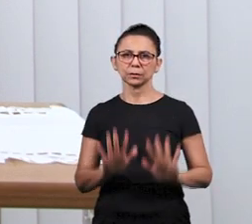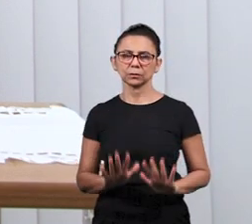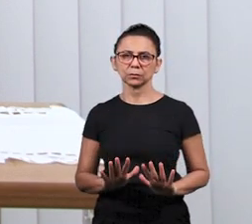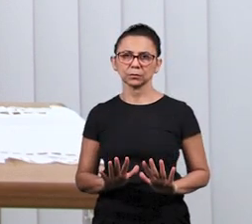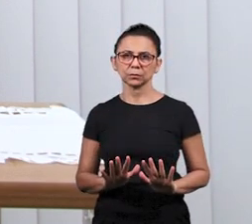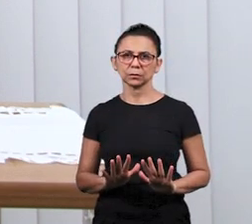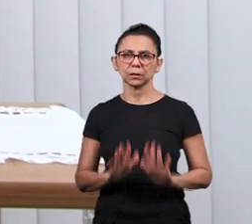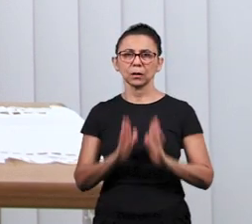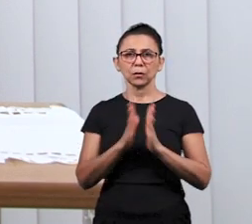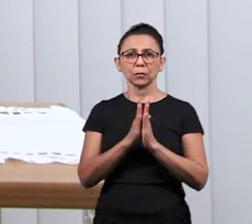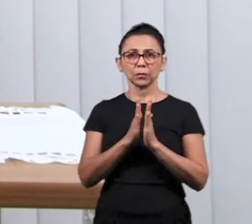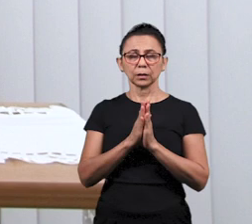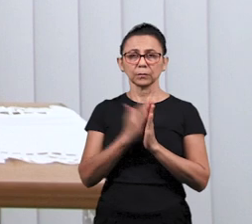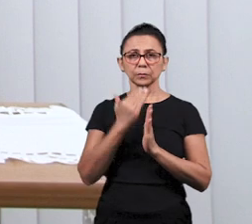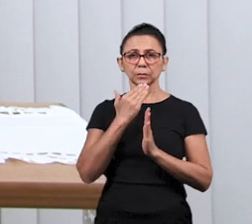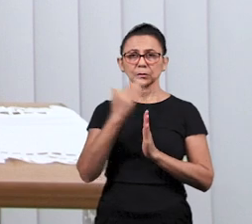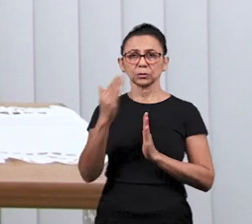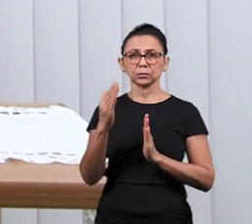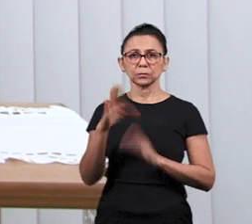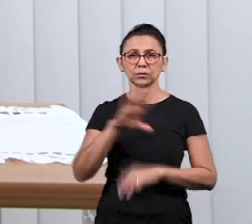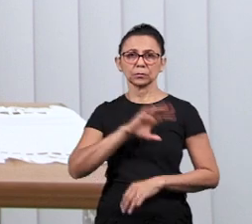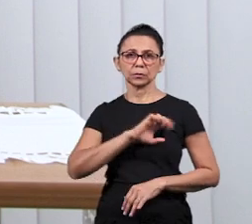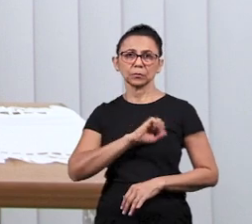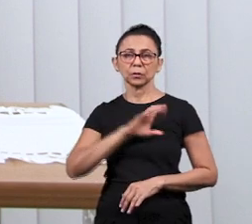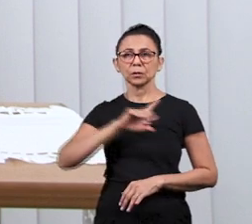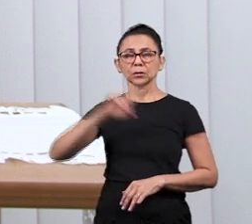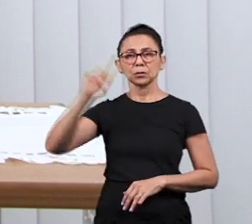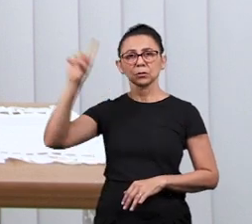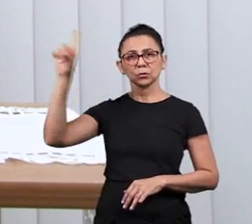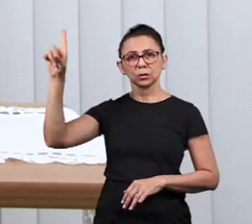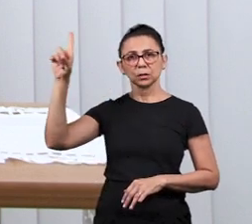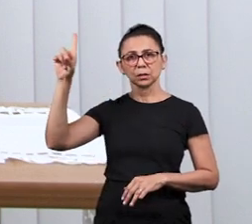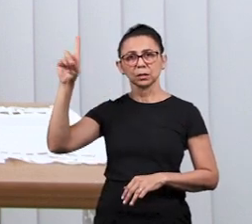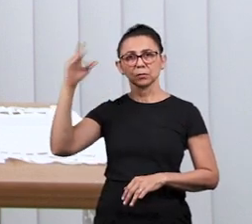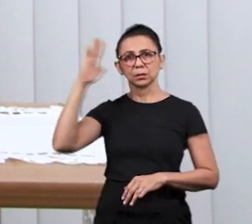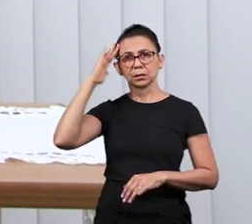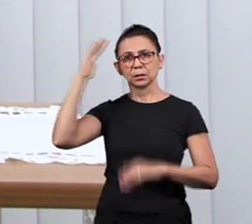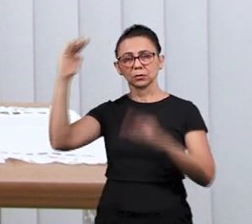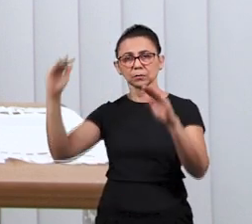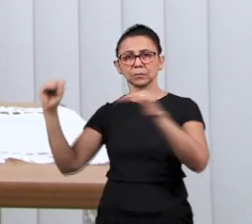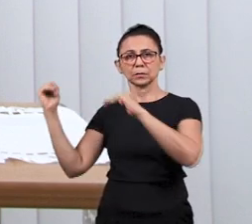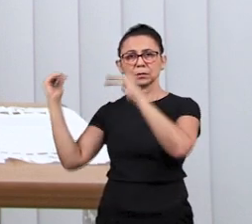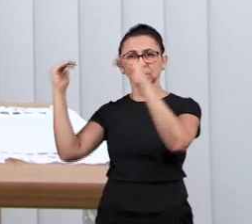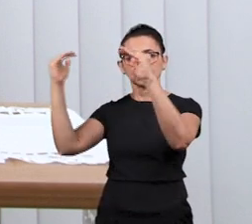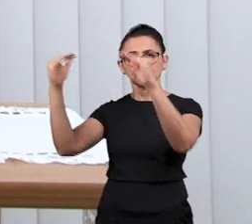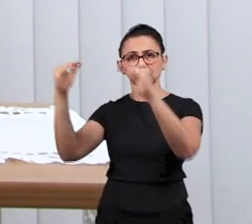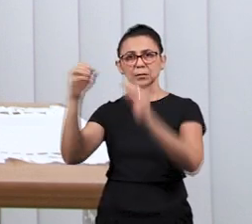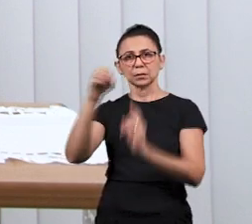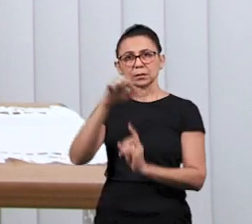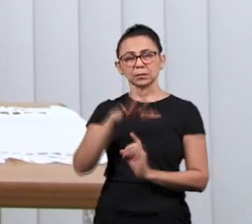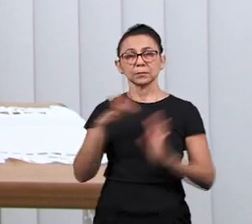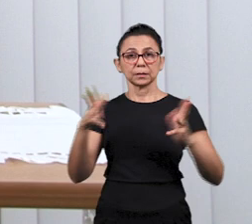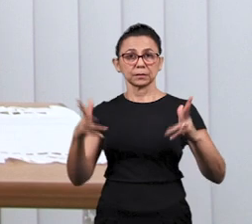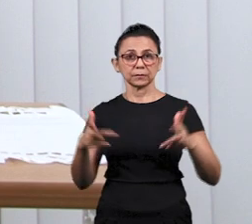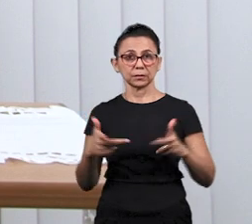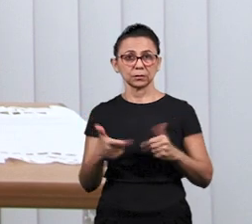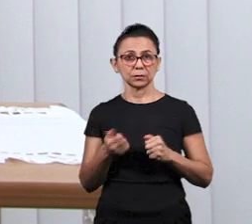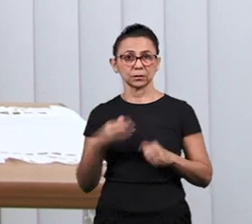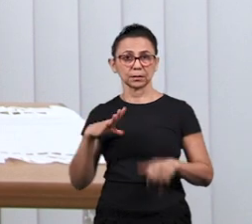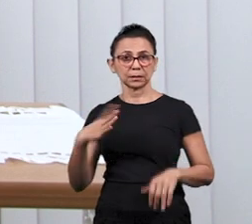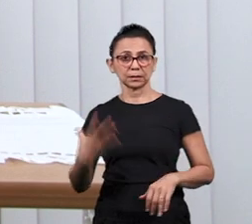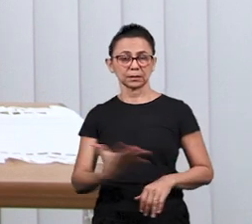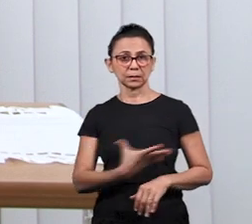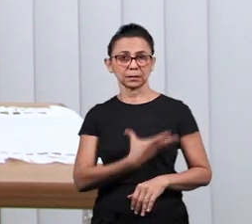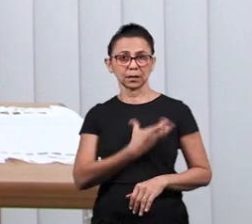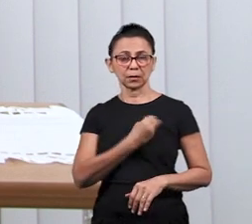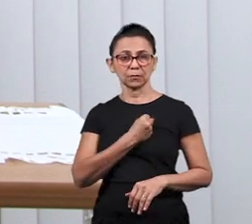Бог присутствующий. И мы молим Тебя, да будет любовь Божья, превосходящая всякое понимание, чудная,